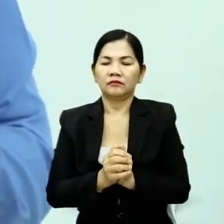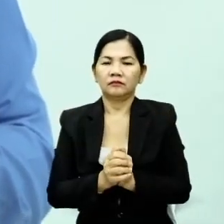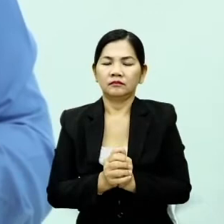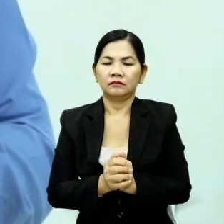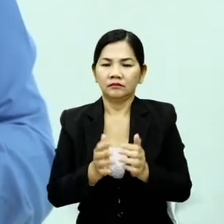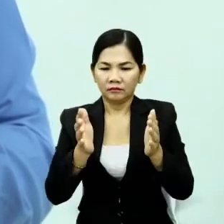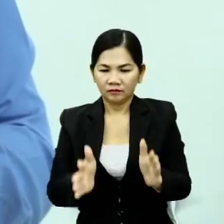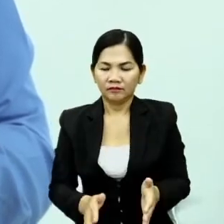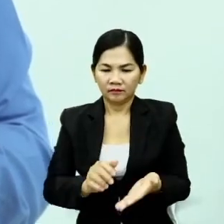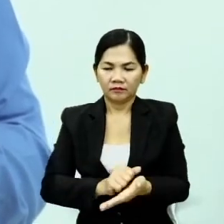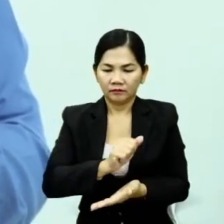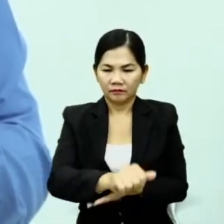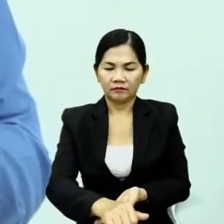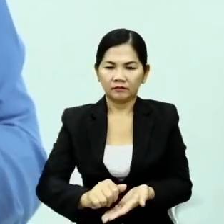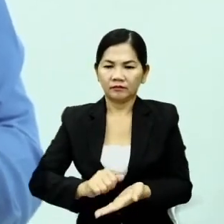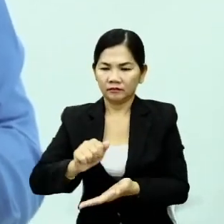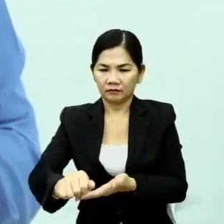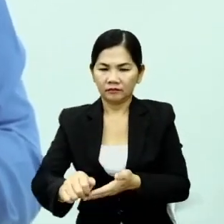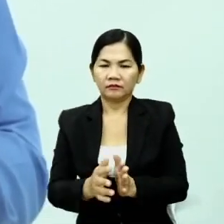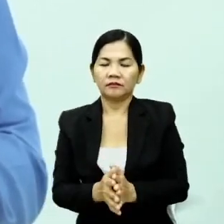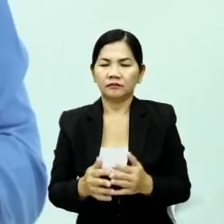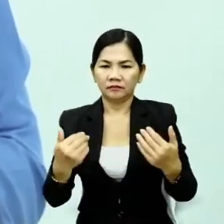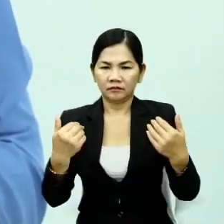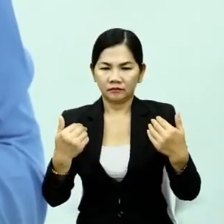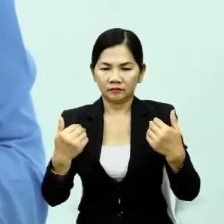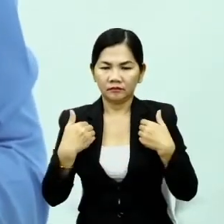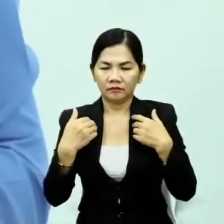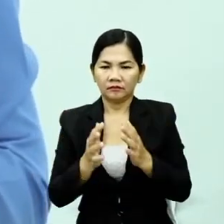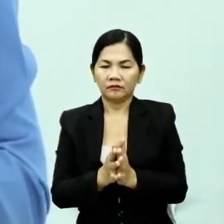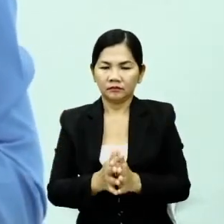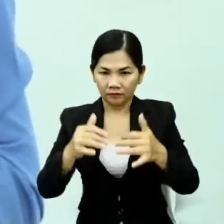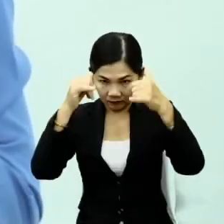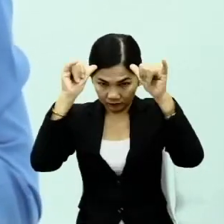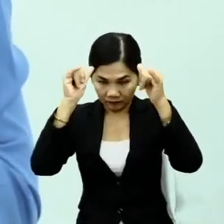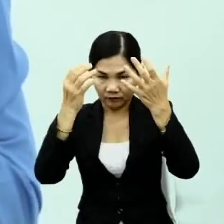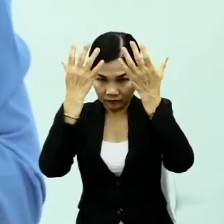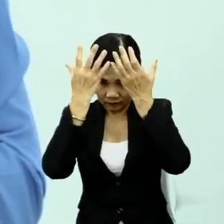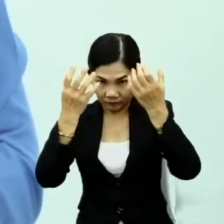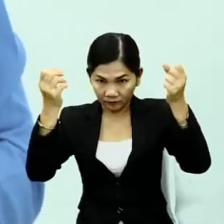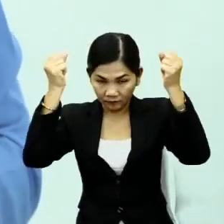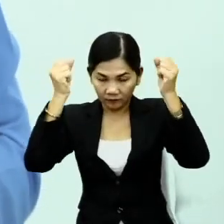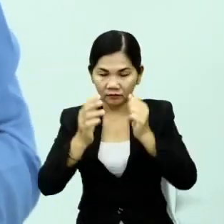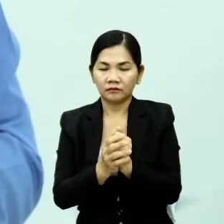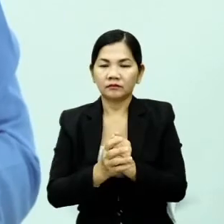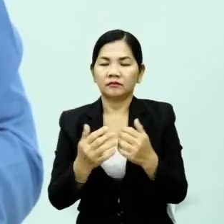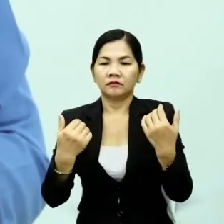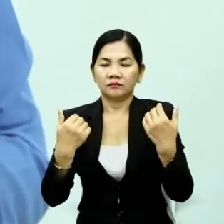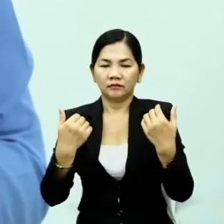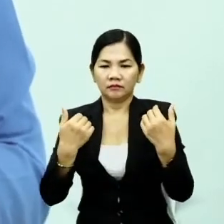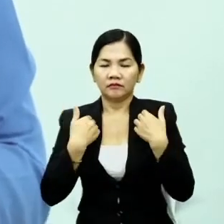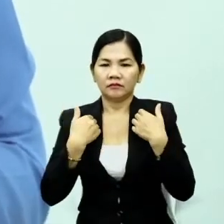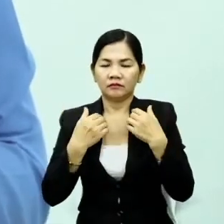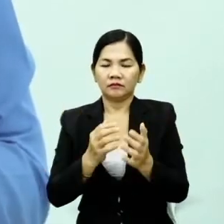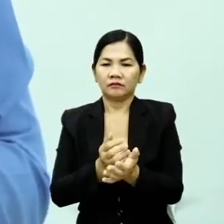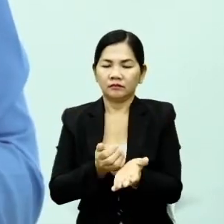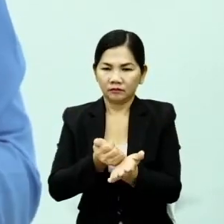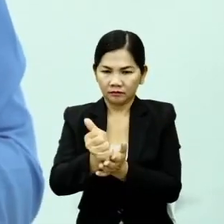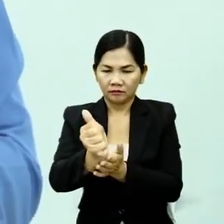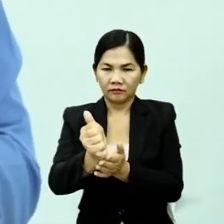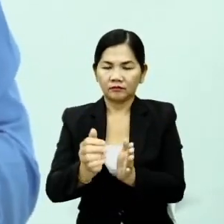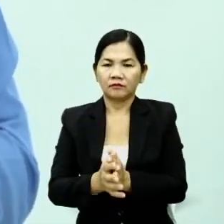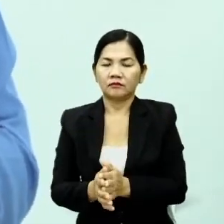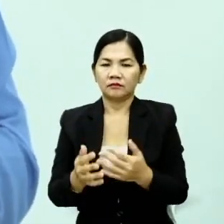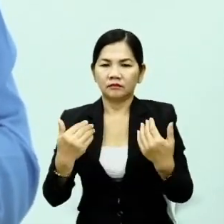bây chia cả sợi dướng quật phu sai chầm cá cha đôi pra cha cầm lăng cố rồi có cọc bay nè con á cha sầm ráp cha chua rò cha đôi